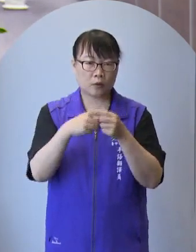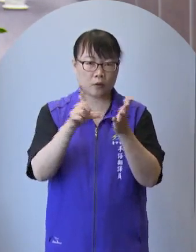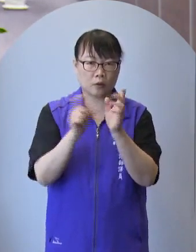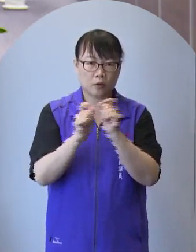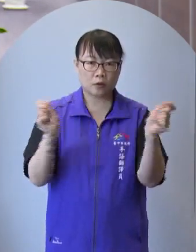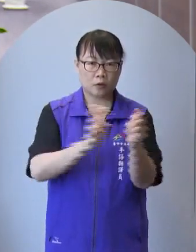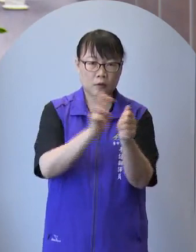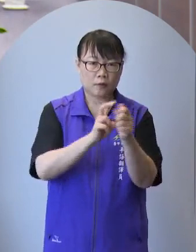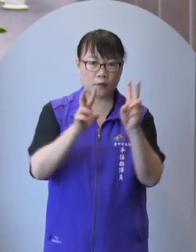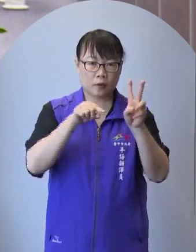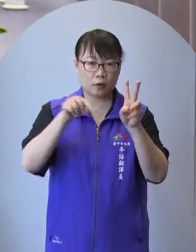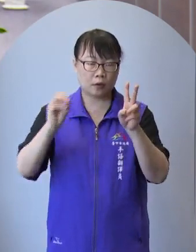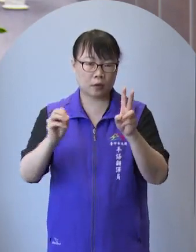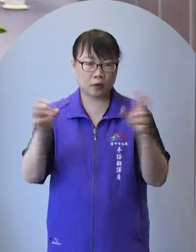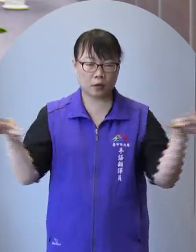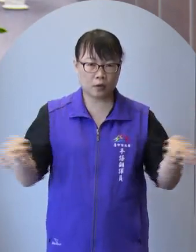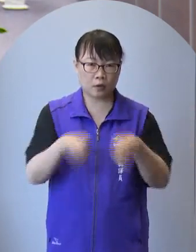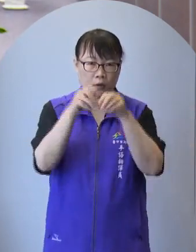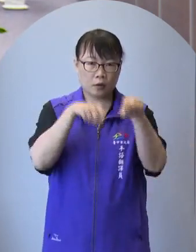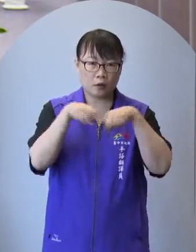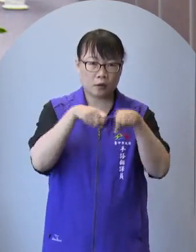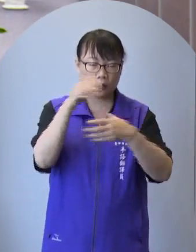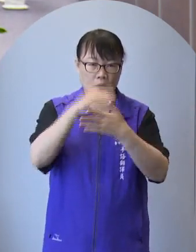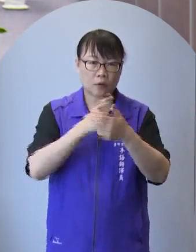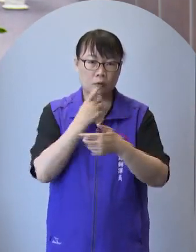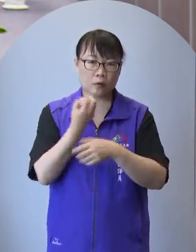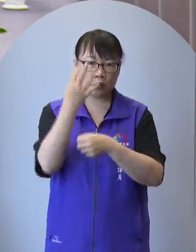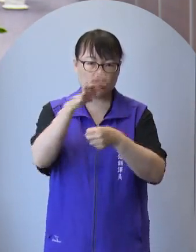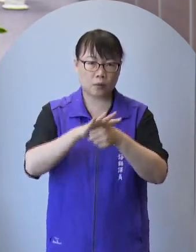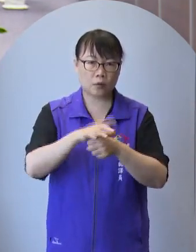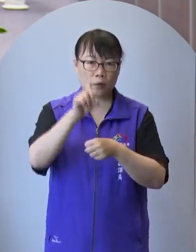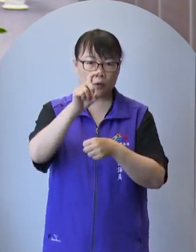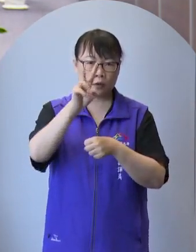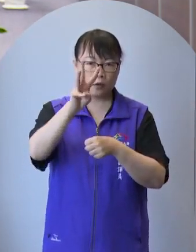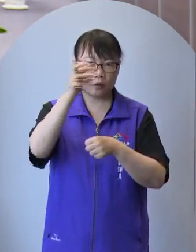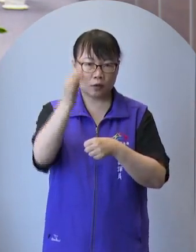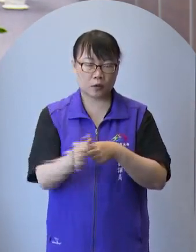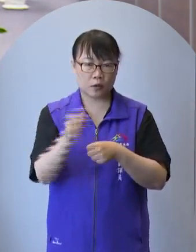照2.0整合型计划。其中中央补助款